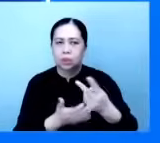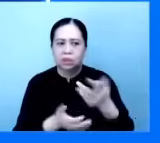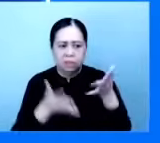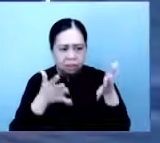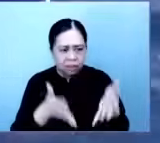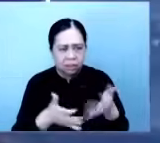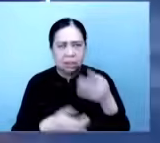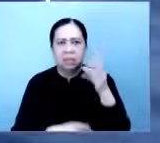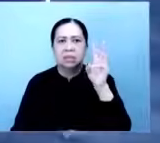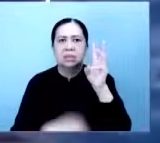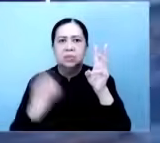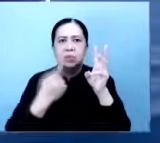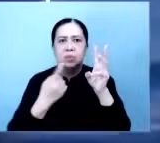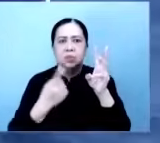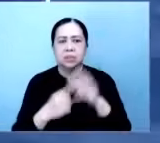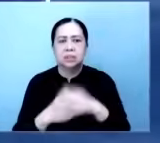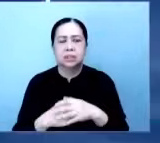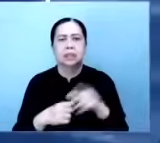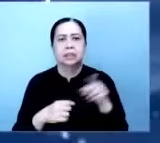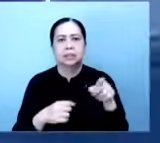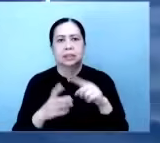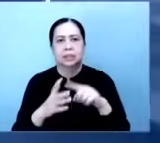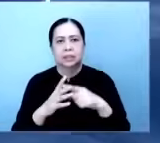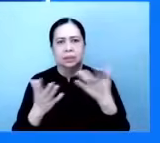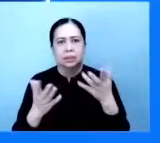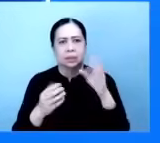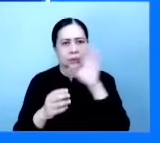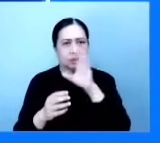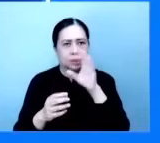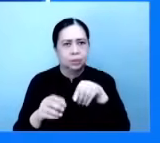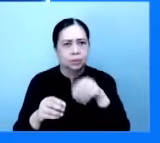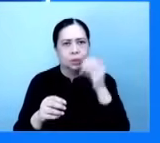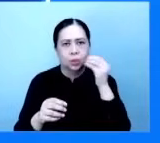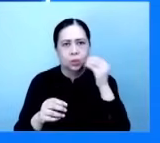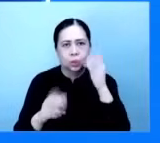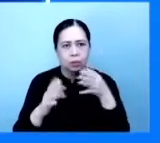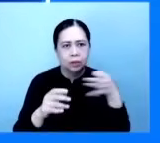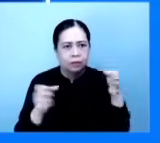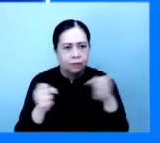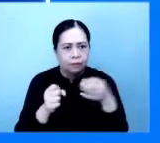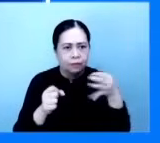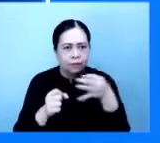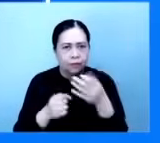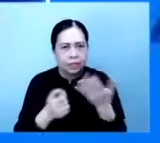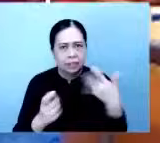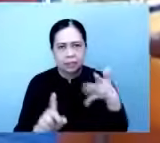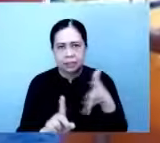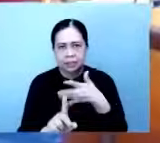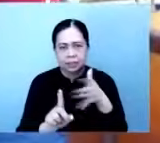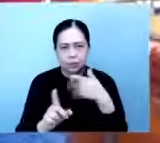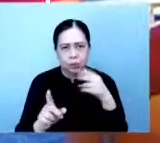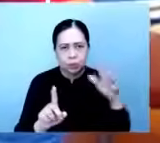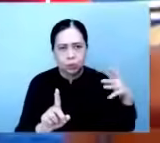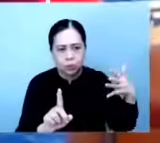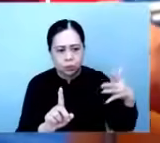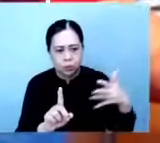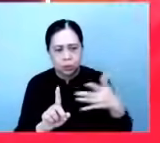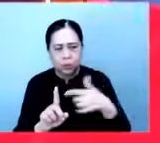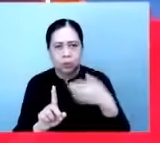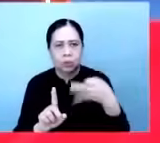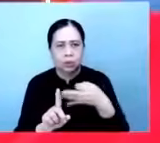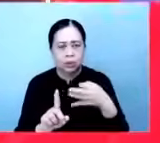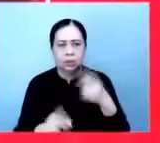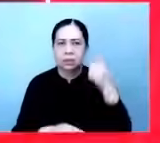lang ang natira. Nagsisilbi itong tahanan ng mga maliliit na isda na nakakaakit sa mga malalaking isda. Hinala ng mga